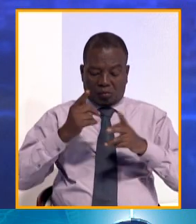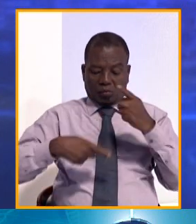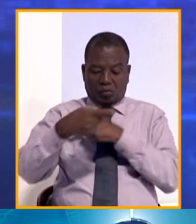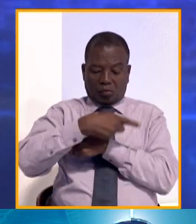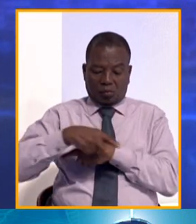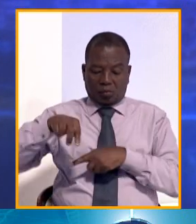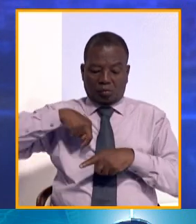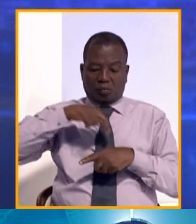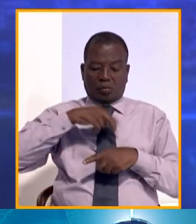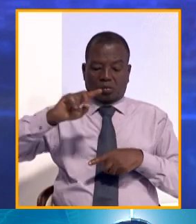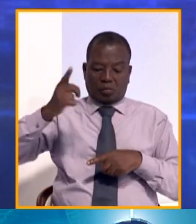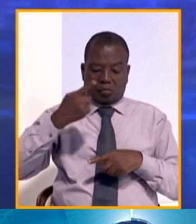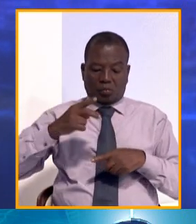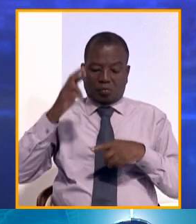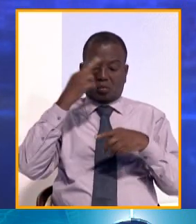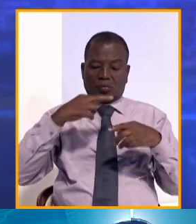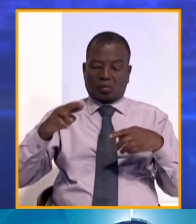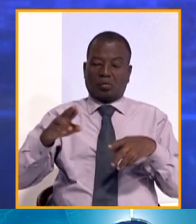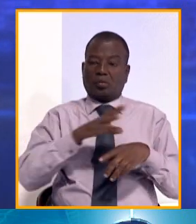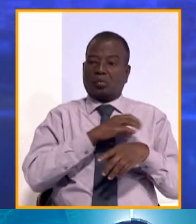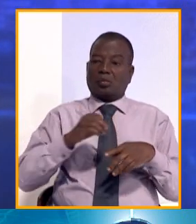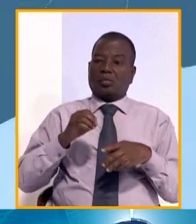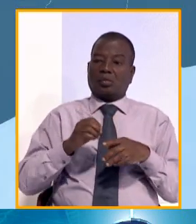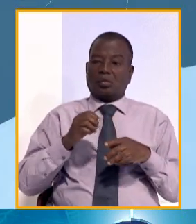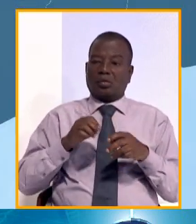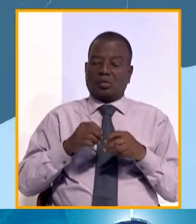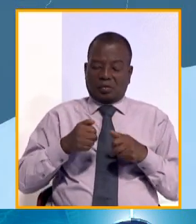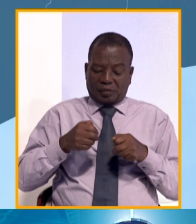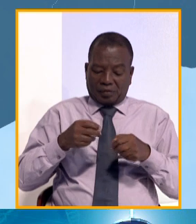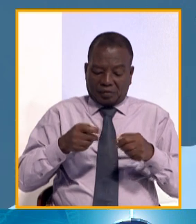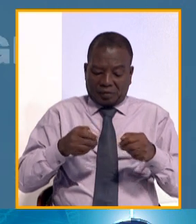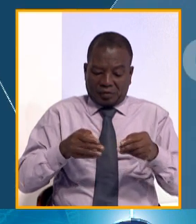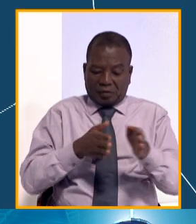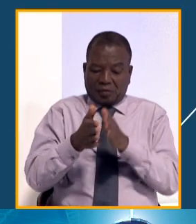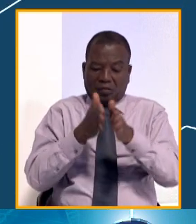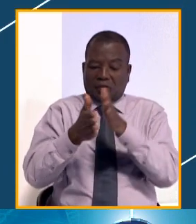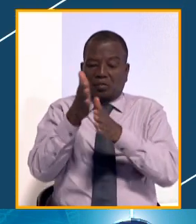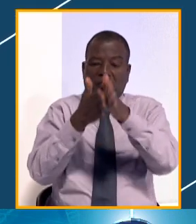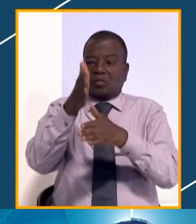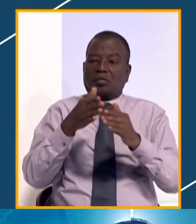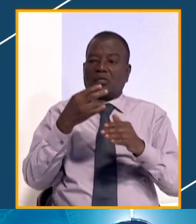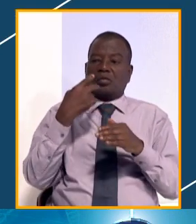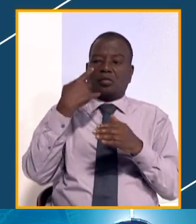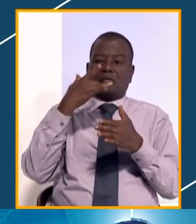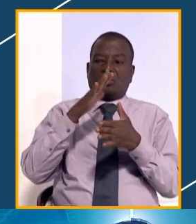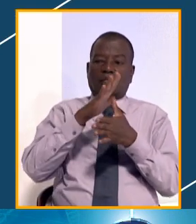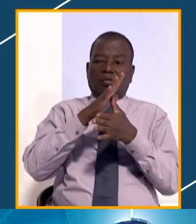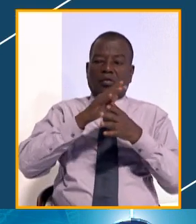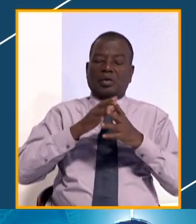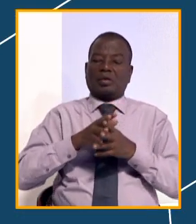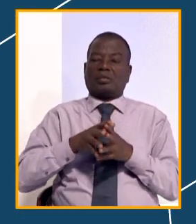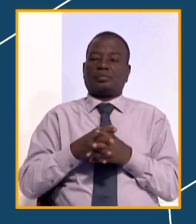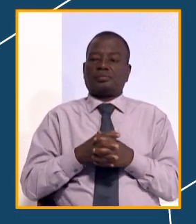aujourd'hui, on a les premières réponses. On évoque déjà un excès de vitesse et une série de mauvais dépassements. Wilfried Kwa, Serge